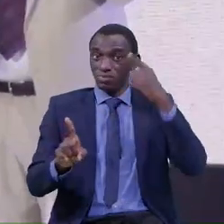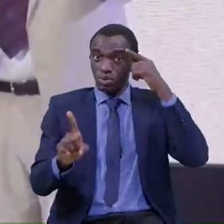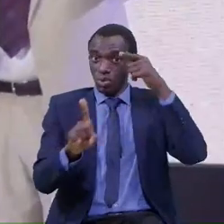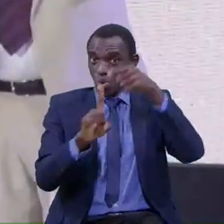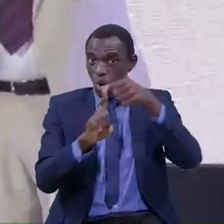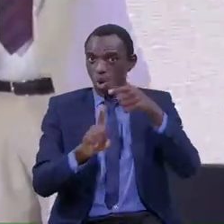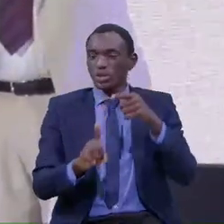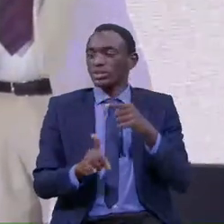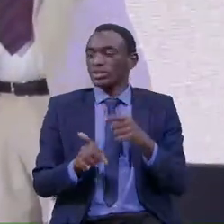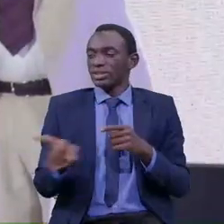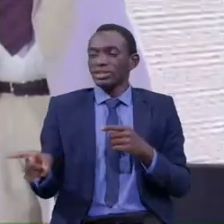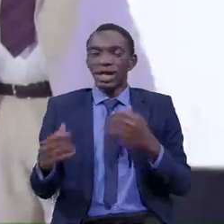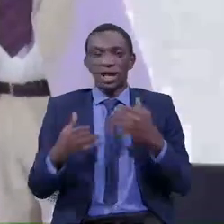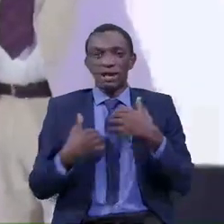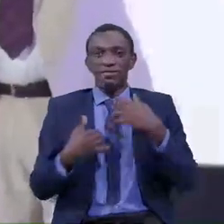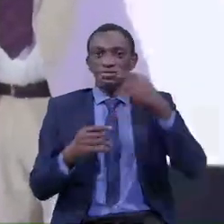la femme d'objectif.